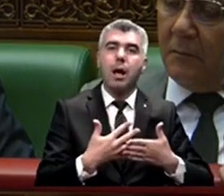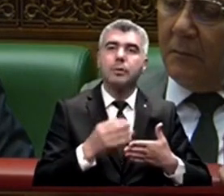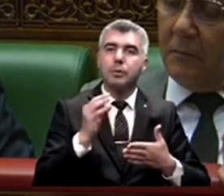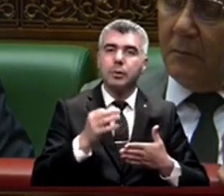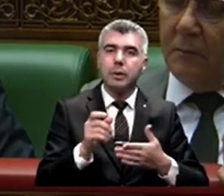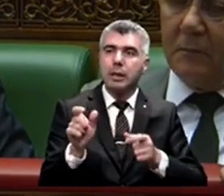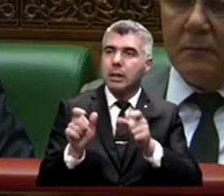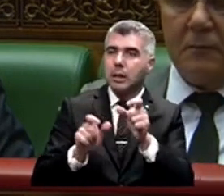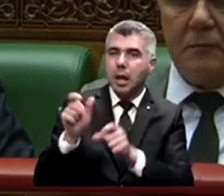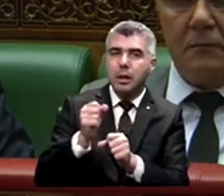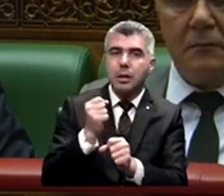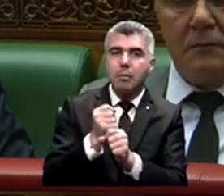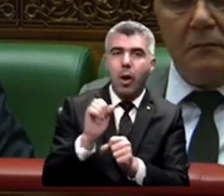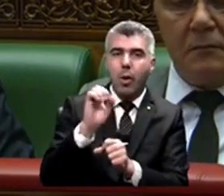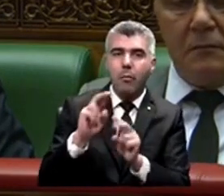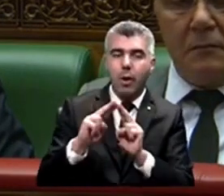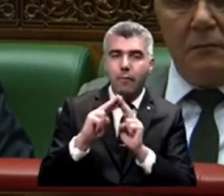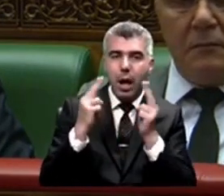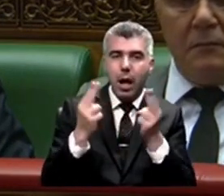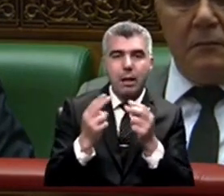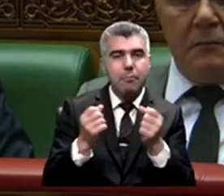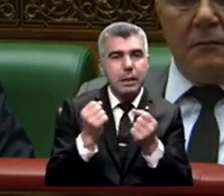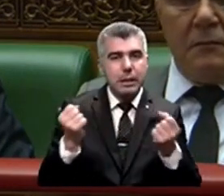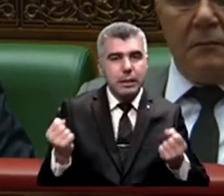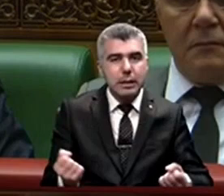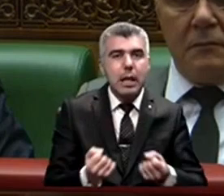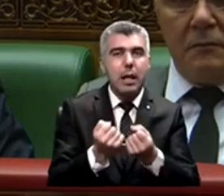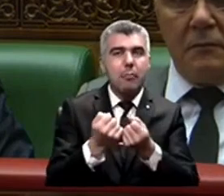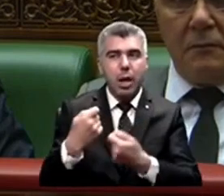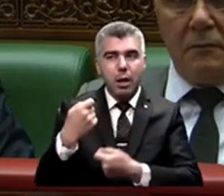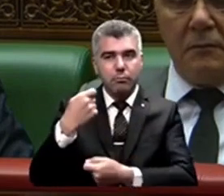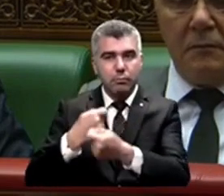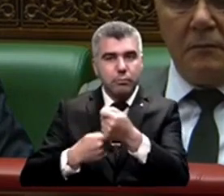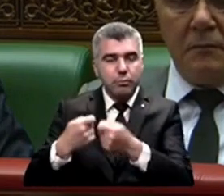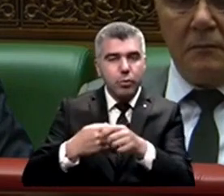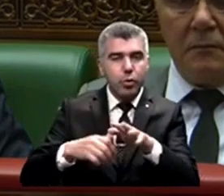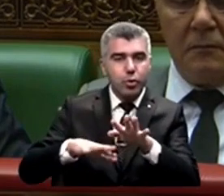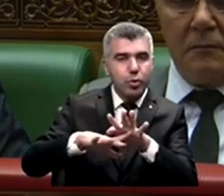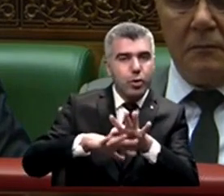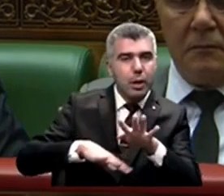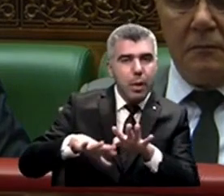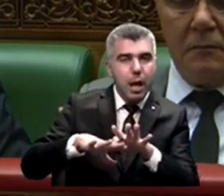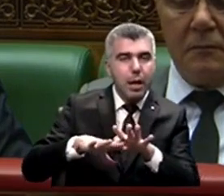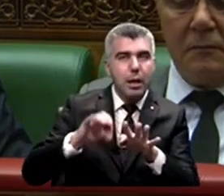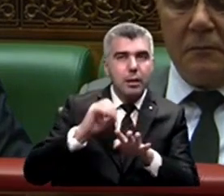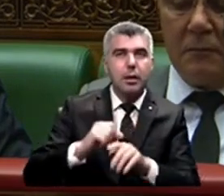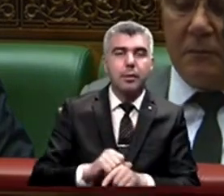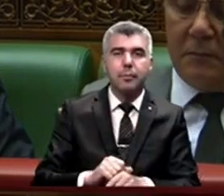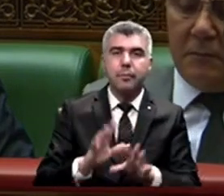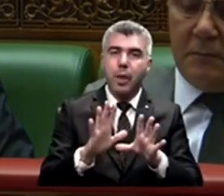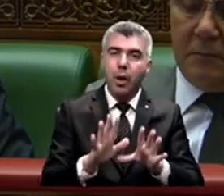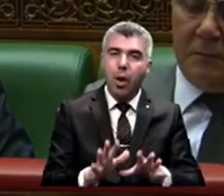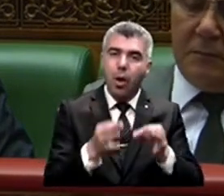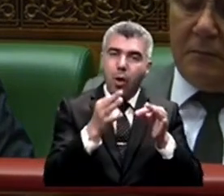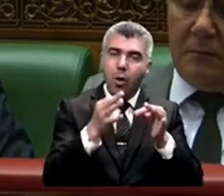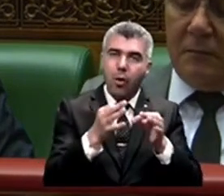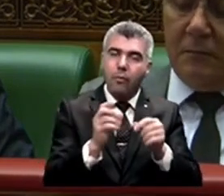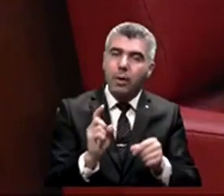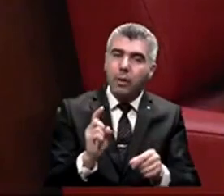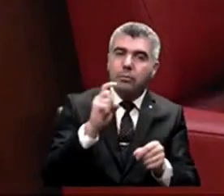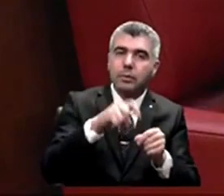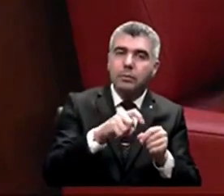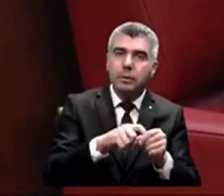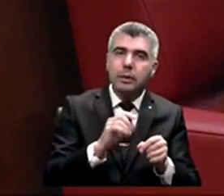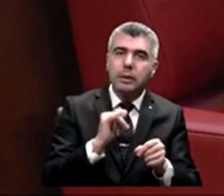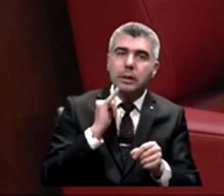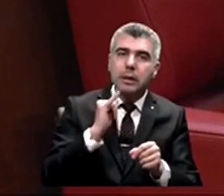يعني الجوانب التنموية للمملكة سواء الاقتصادية أو الاجتماعية أو الإنسانية. ولا أدل على ذلك انخراطها الدائم في